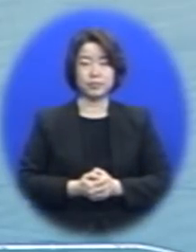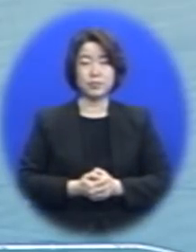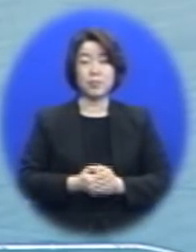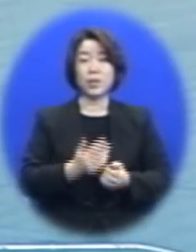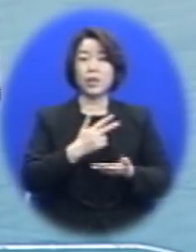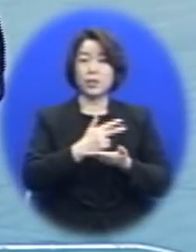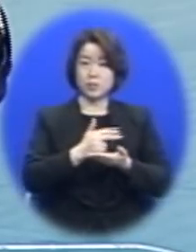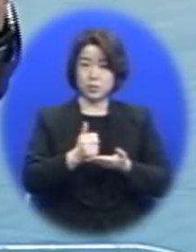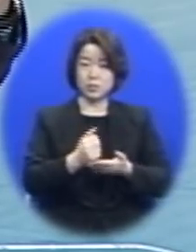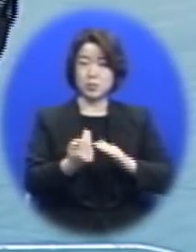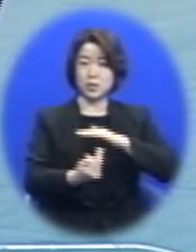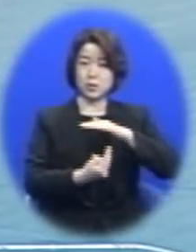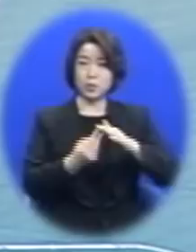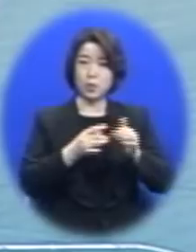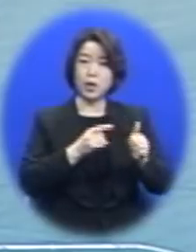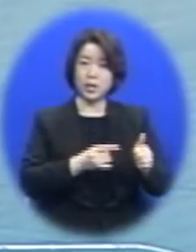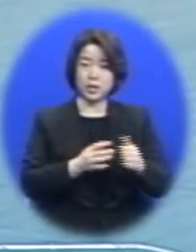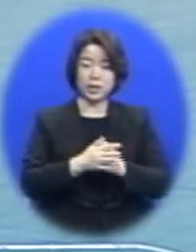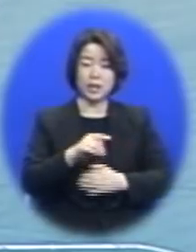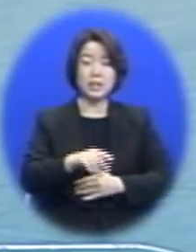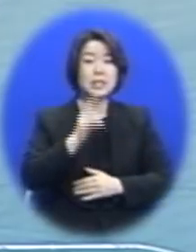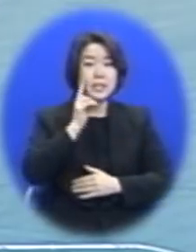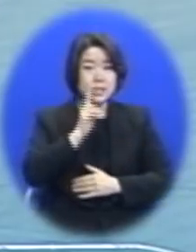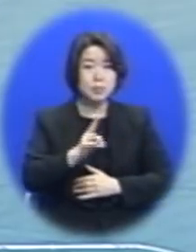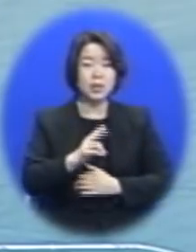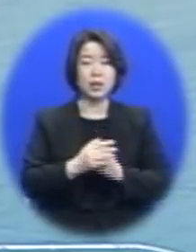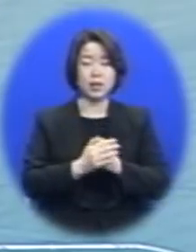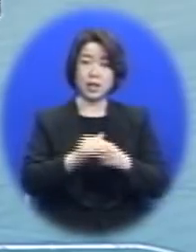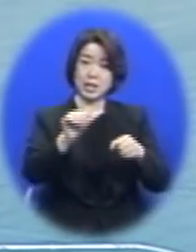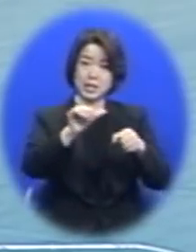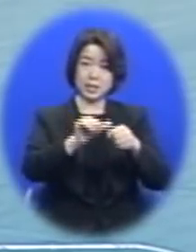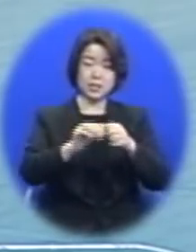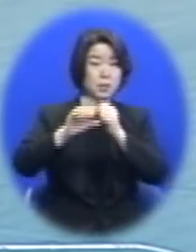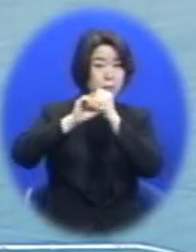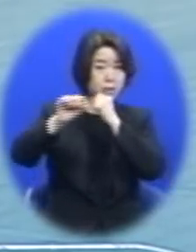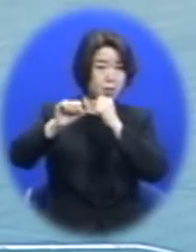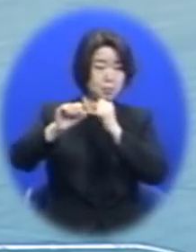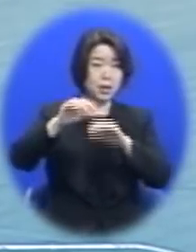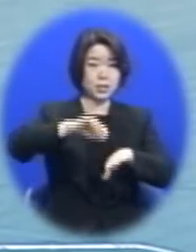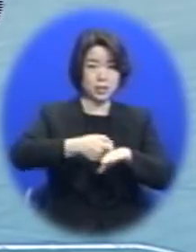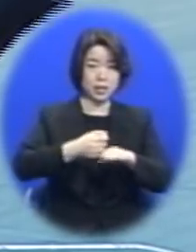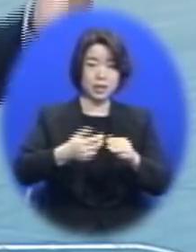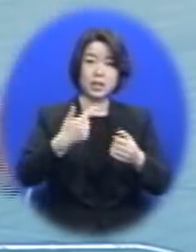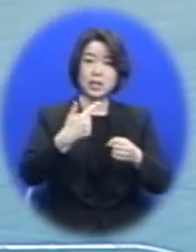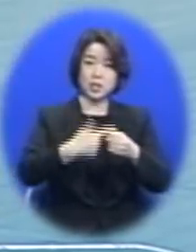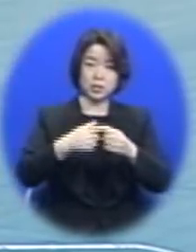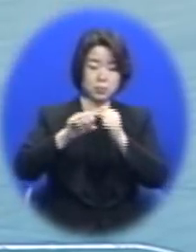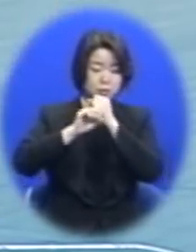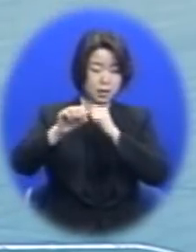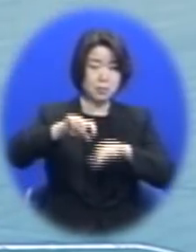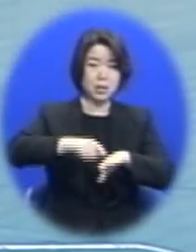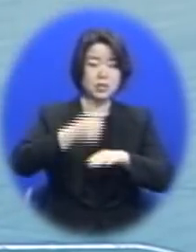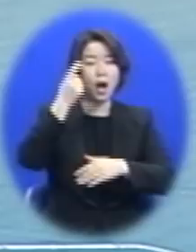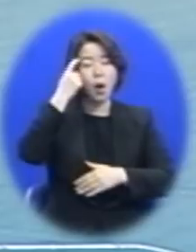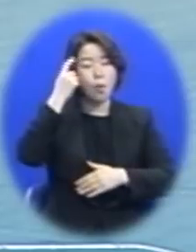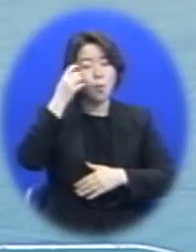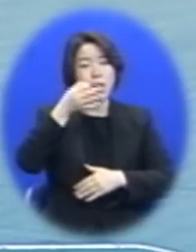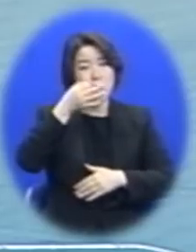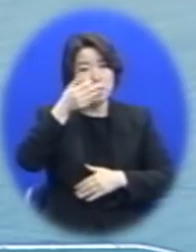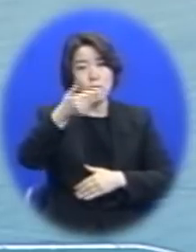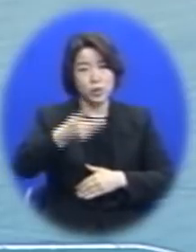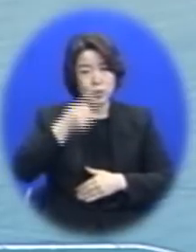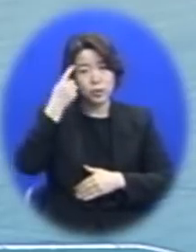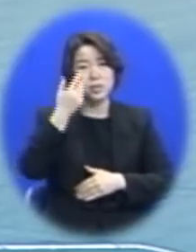주님께서 요한에게 이 끔찍한 다섯 번째 나팔 재앙 여섯 번째 나팔 재앙 을 왜 보여주셨고 있습니까